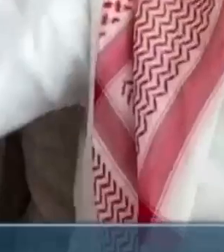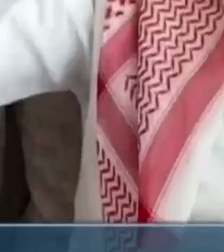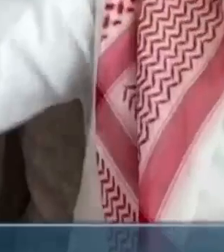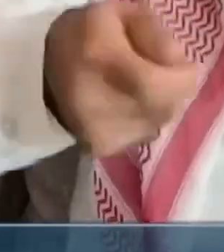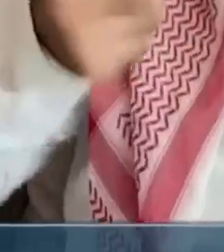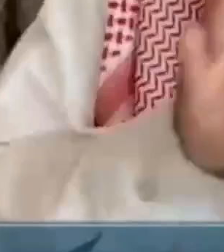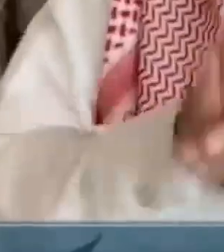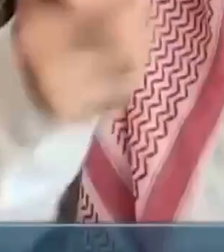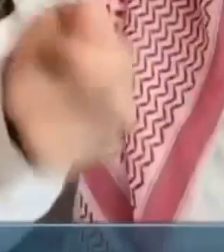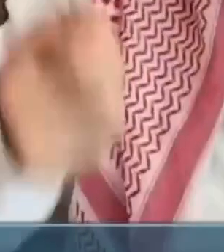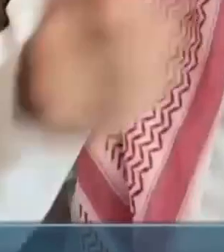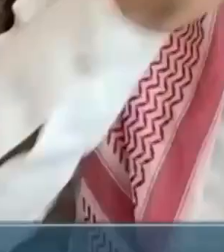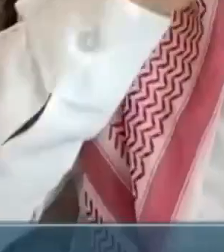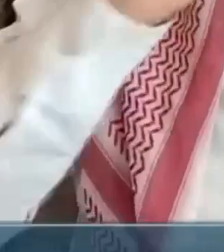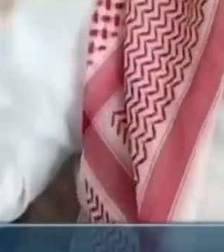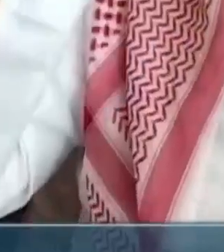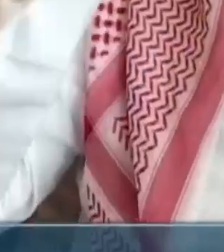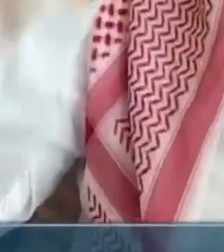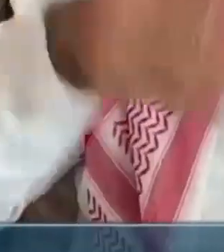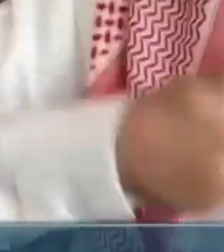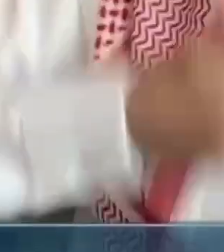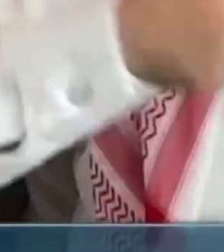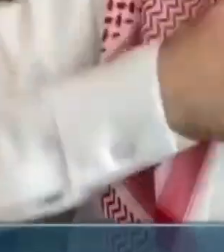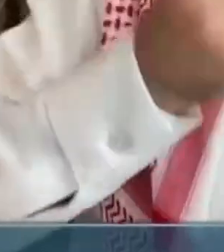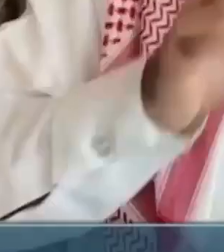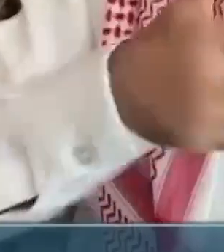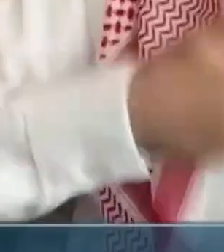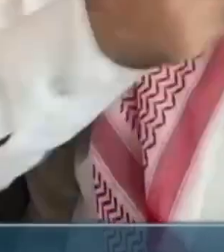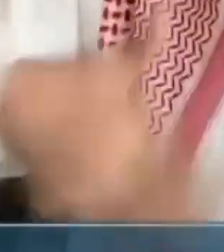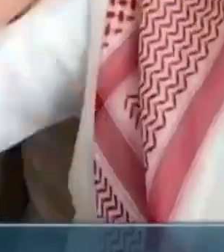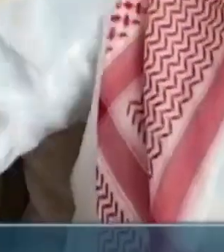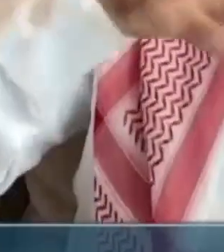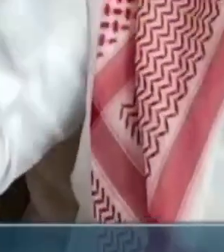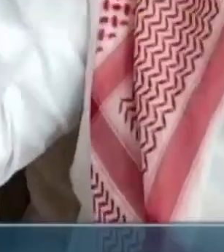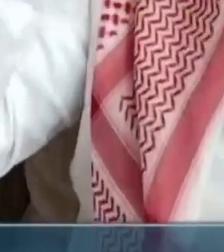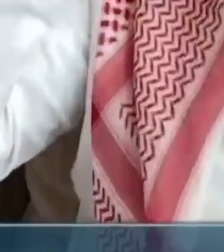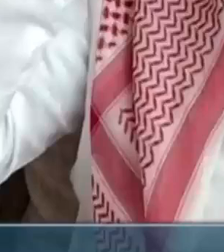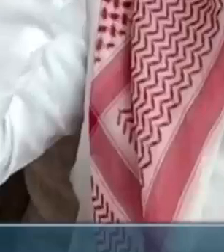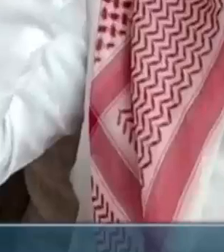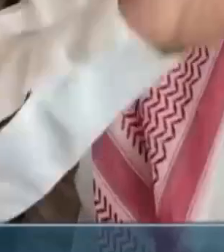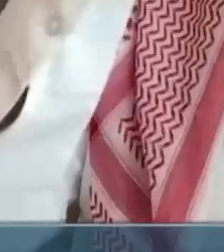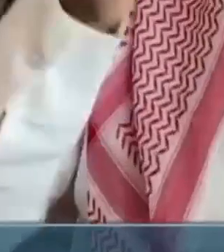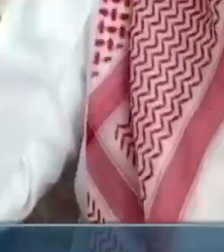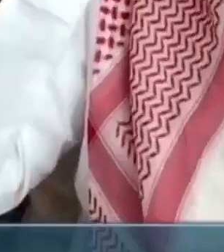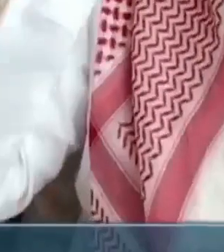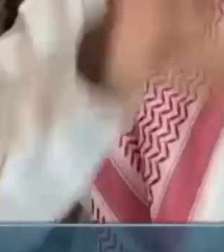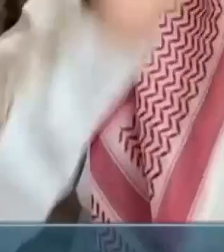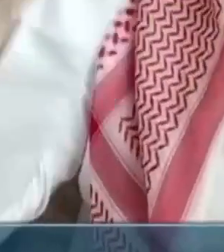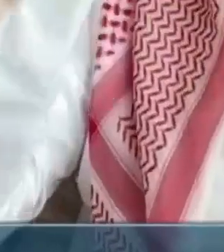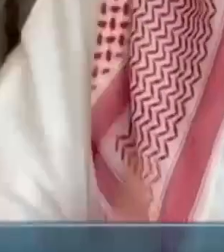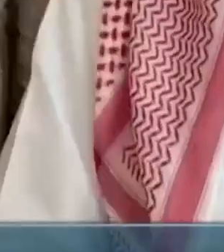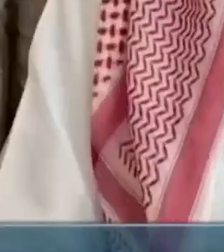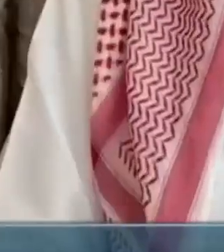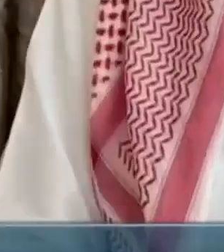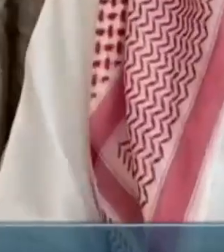الاصم قريب من المجتمع قريب من المصادر التي يحتاجها والحمد لله كلنا فخورين بما يحصل في المملكه